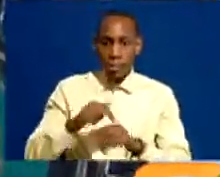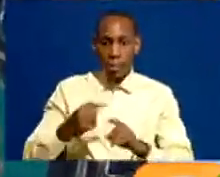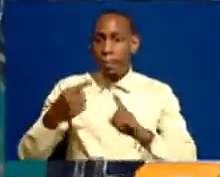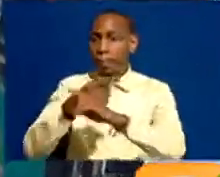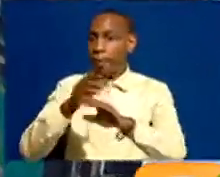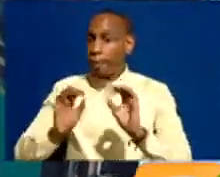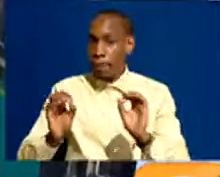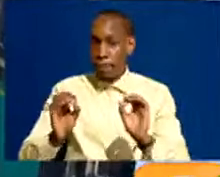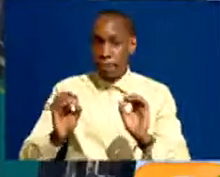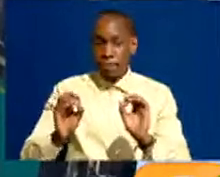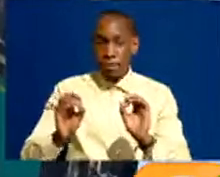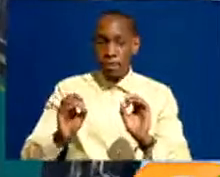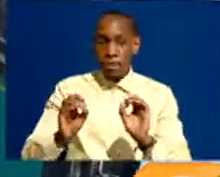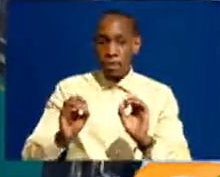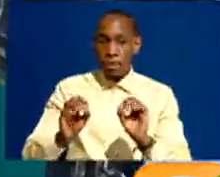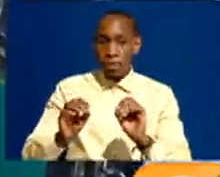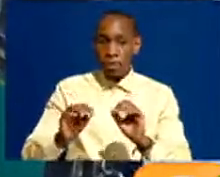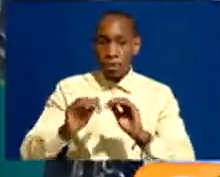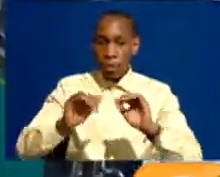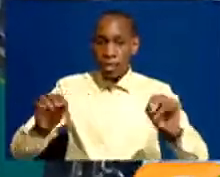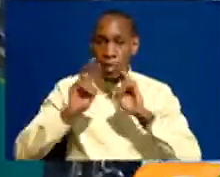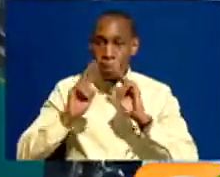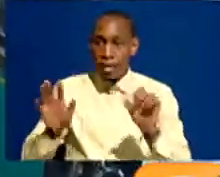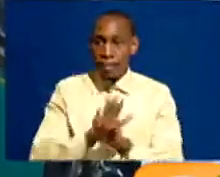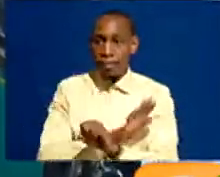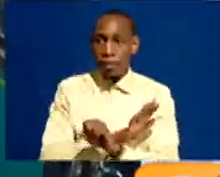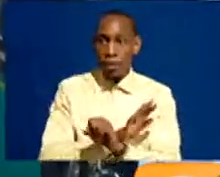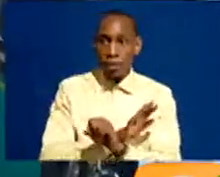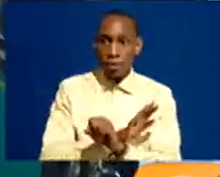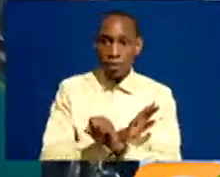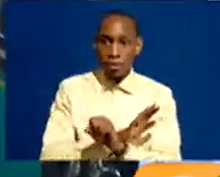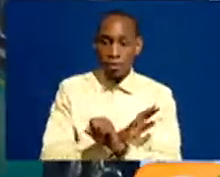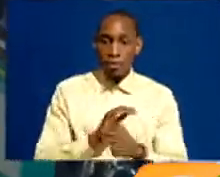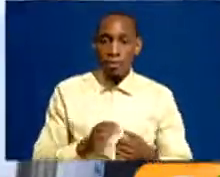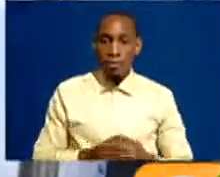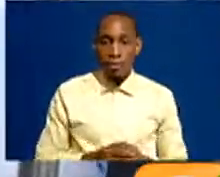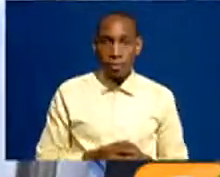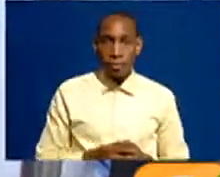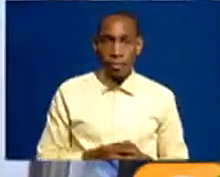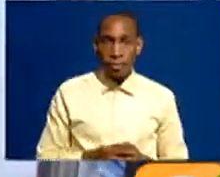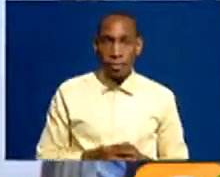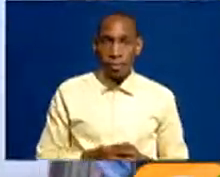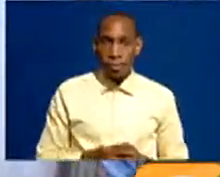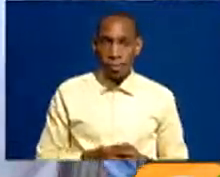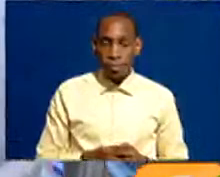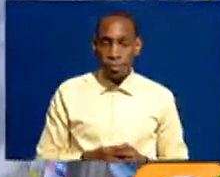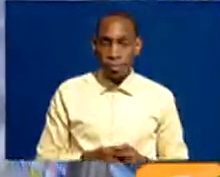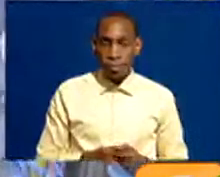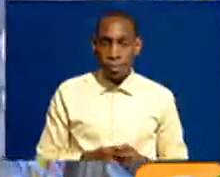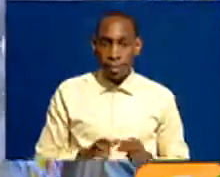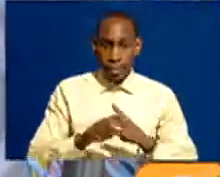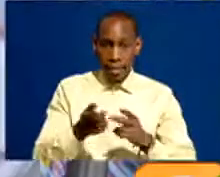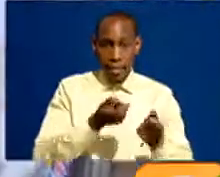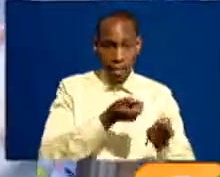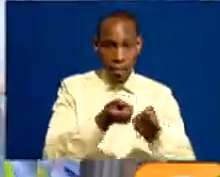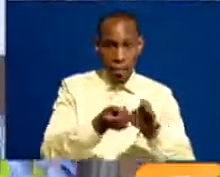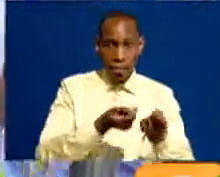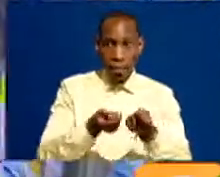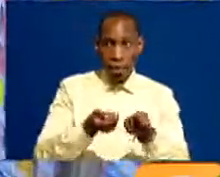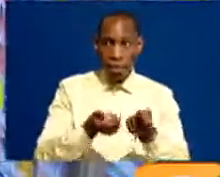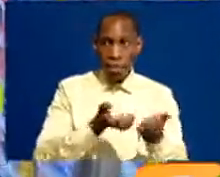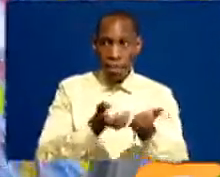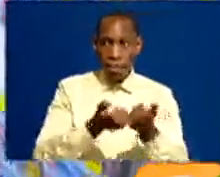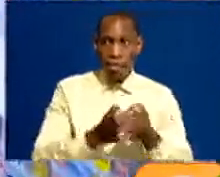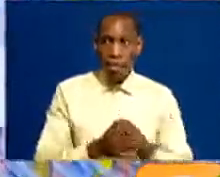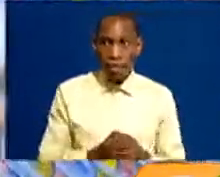hiyo njia mzuri sasa. Alafu nafuta kaduka kidogo ile haina goodwill. Nikaijenga njenga tu hivyo kidogo kidogo juu sikuwa nijenge